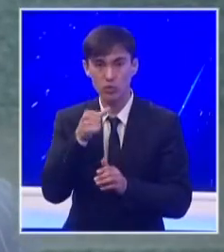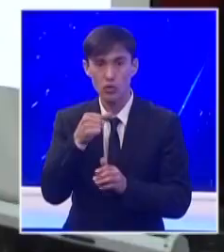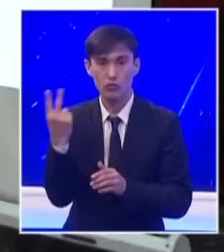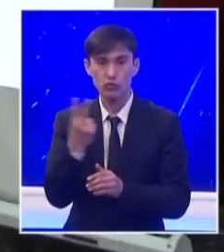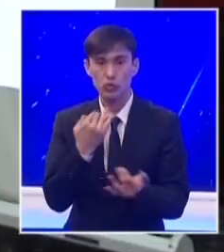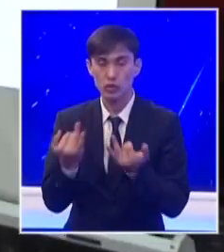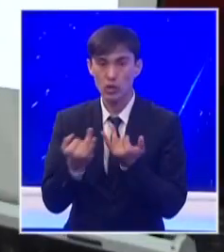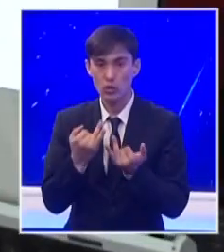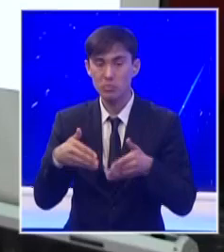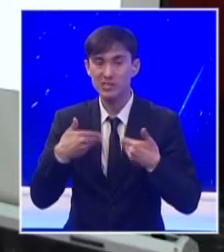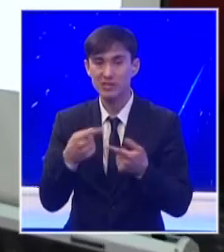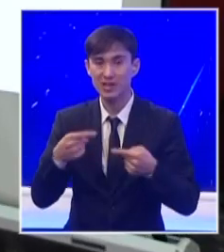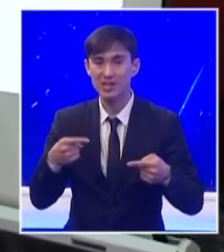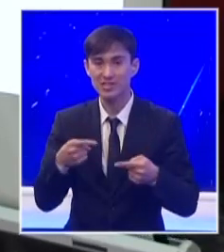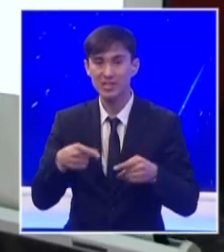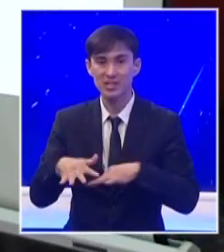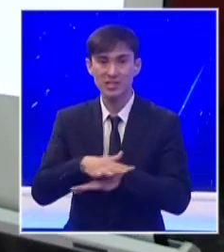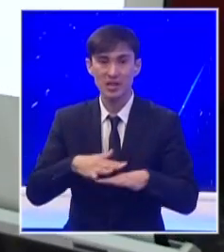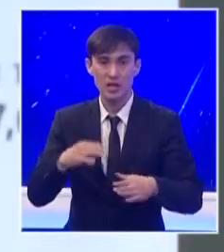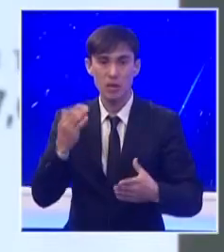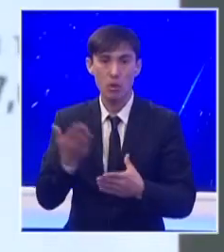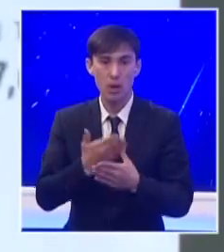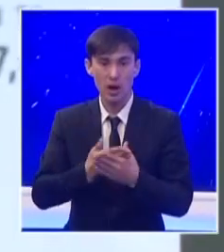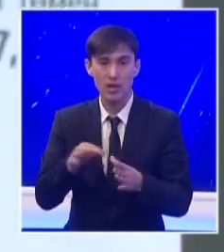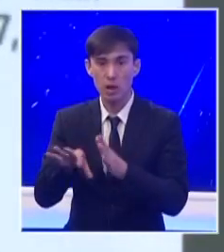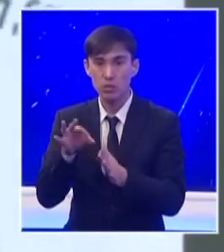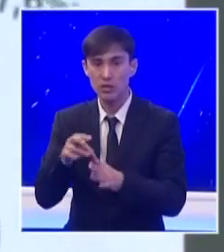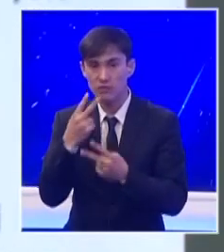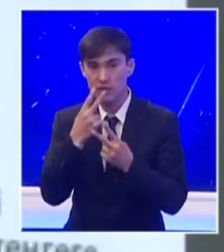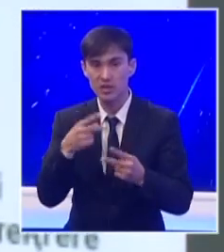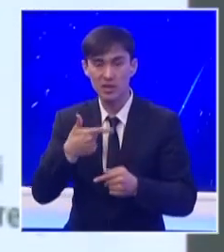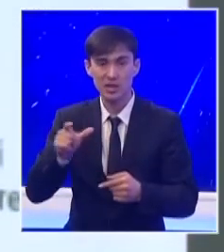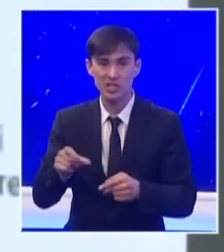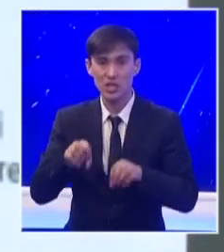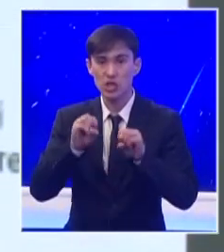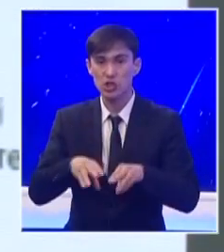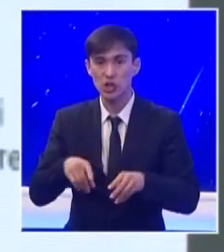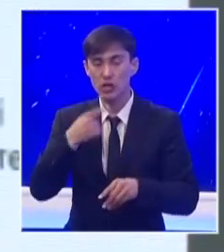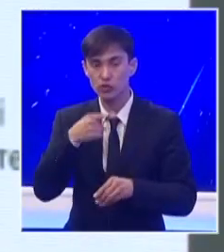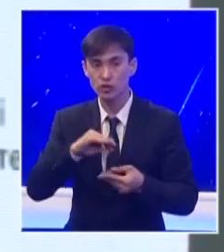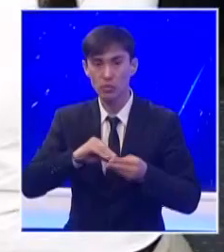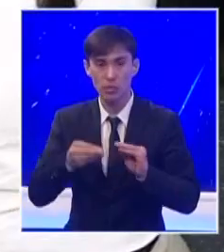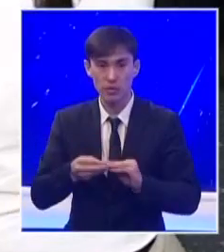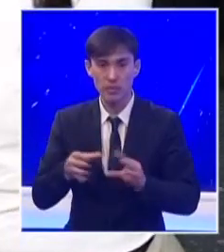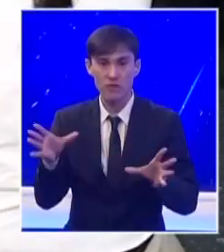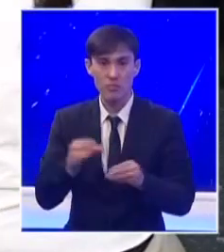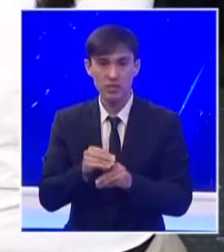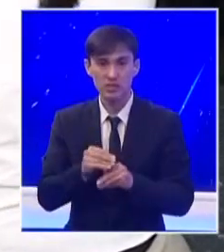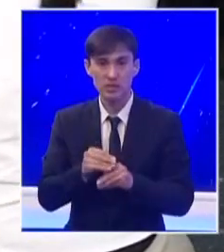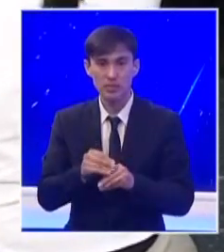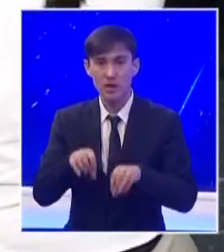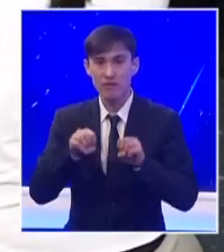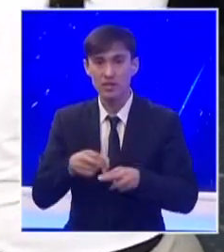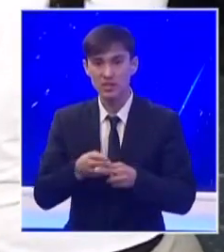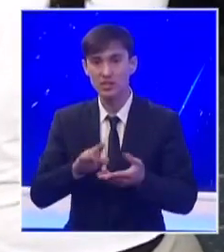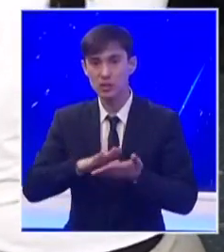Двусторонний диалог с представителями разных слоев населения помогает определить видение граждан, решение озвученных проблем. Вместе с тем, выход